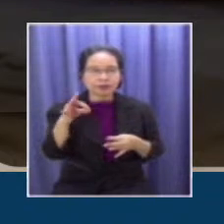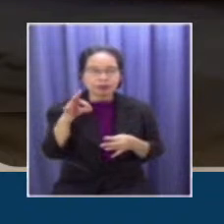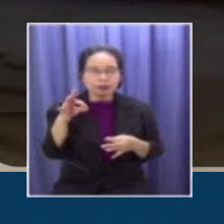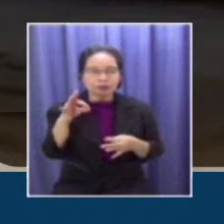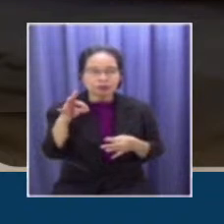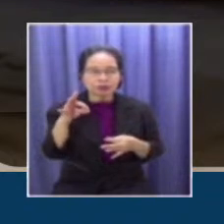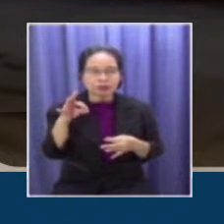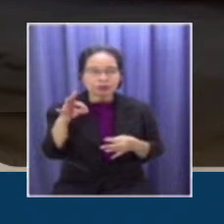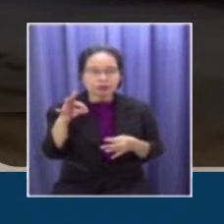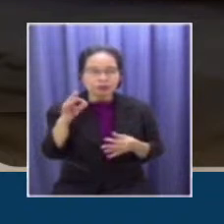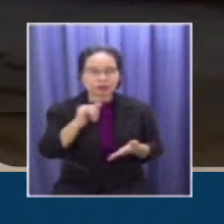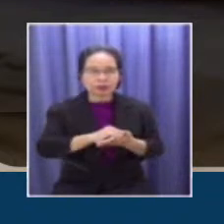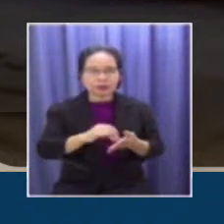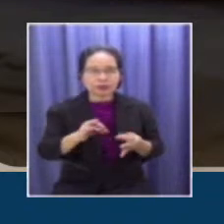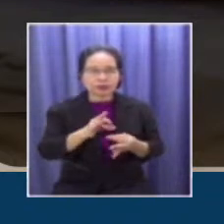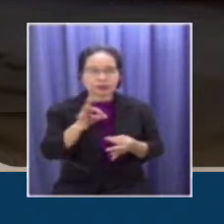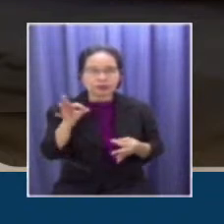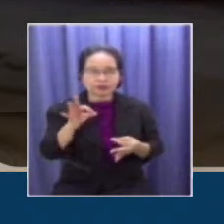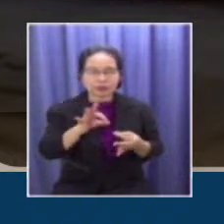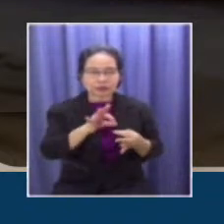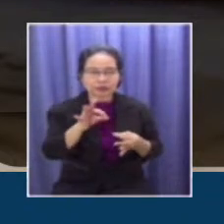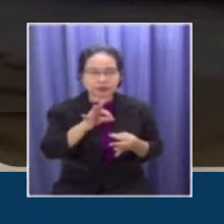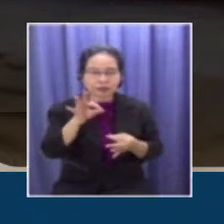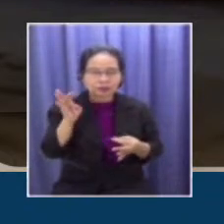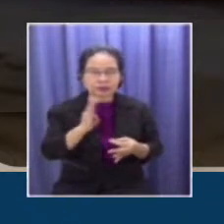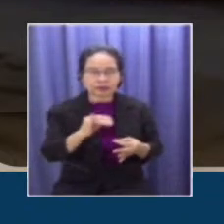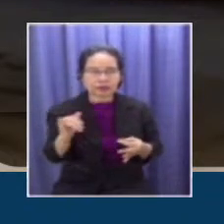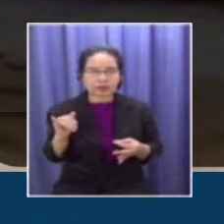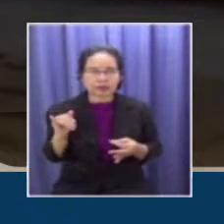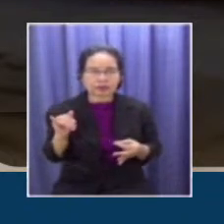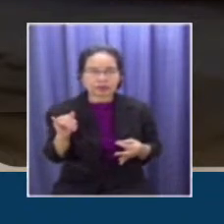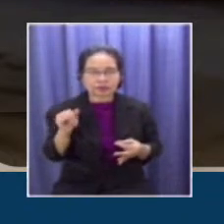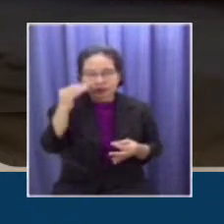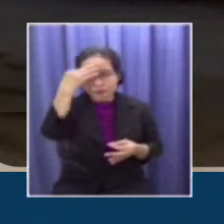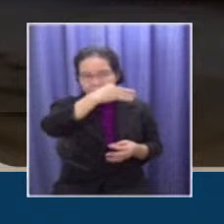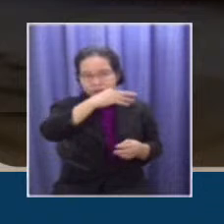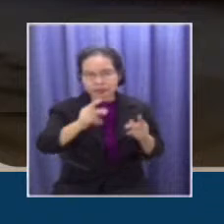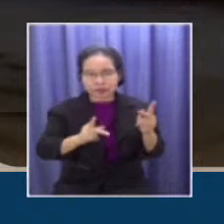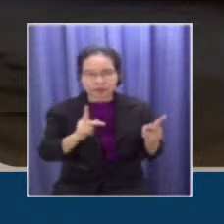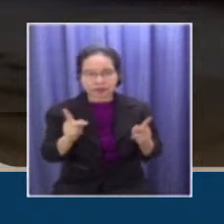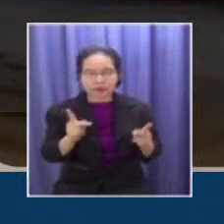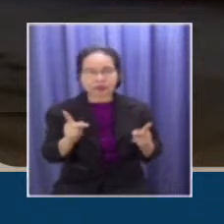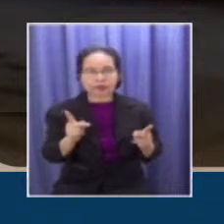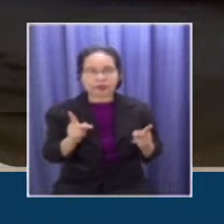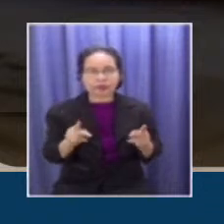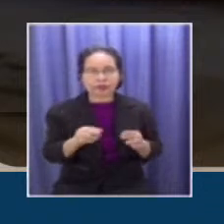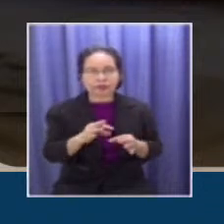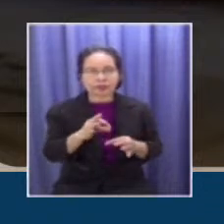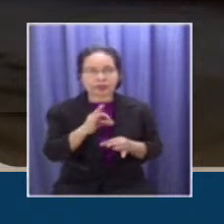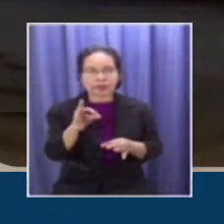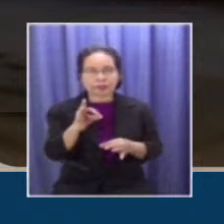honhom anansen ɛyɛ adwuma wɔ asoɔden ɛma mu. Na yɛnum yɛ honhom a